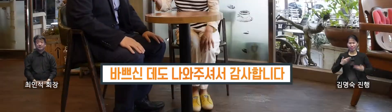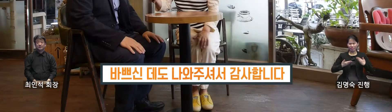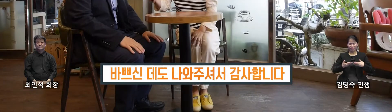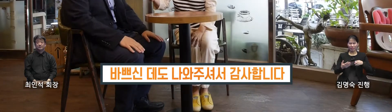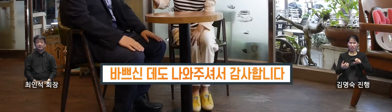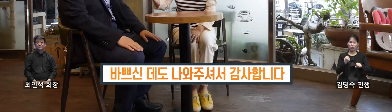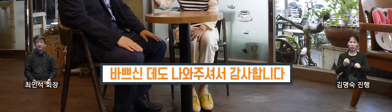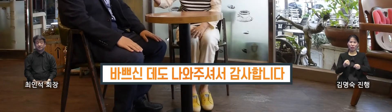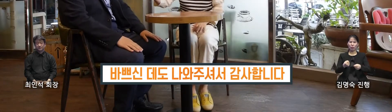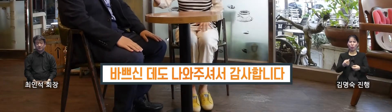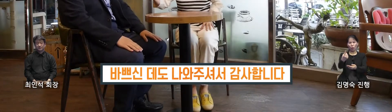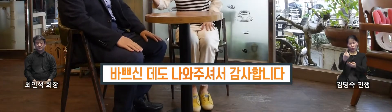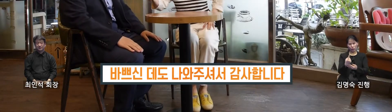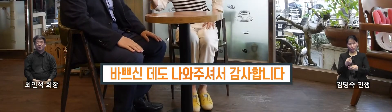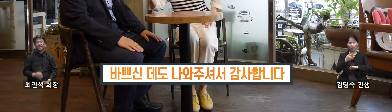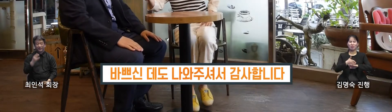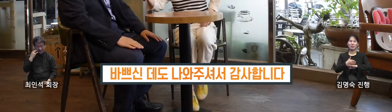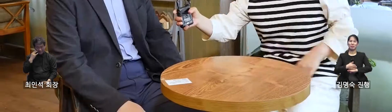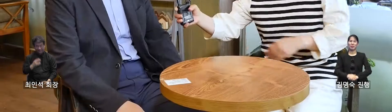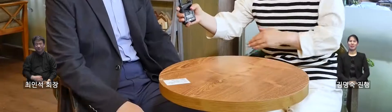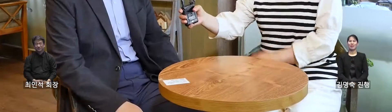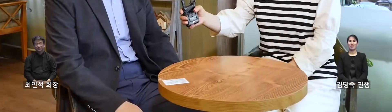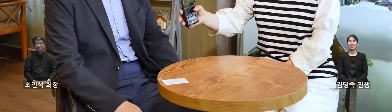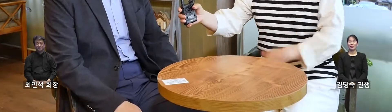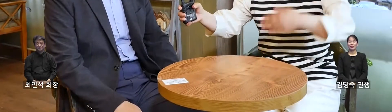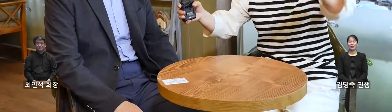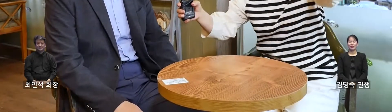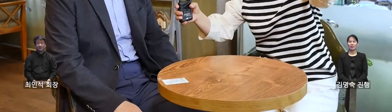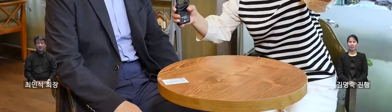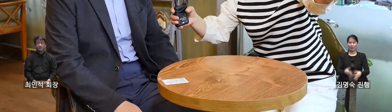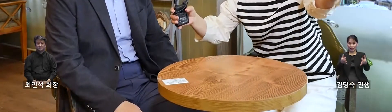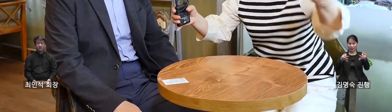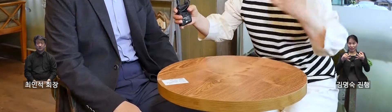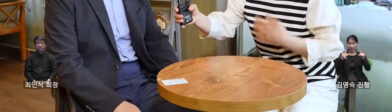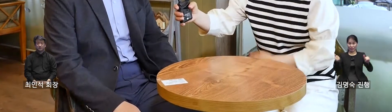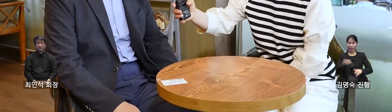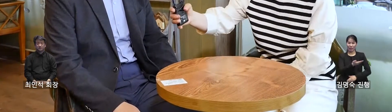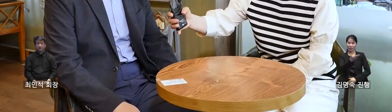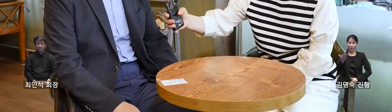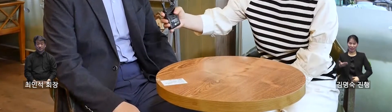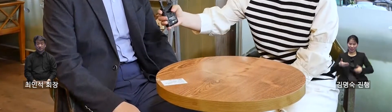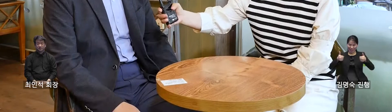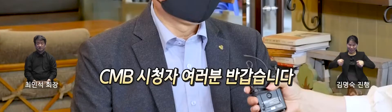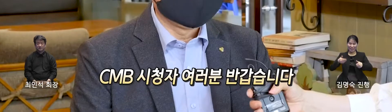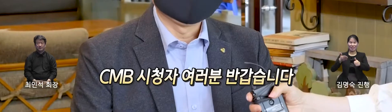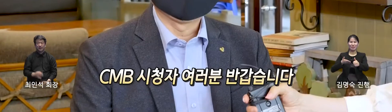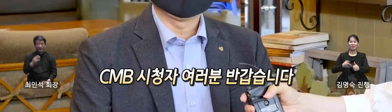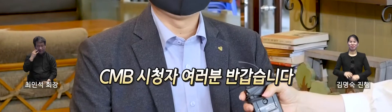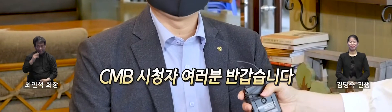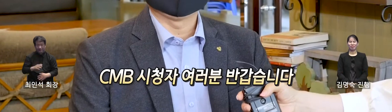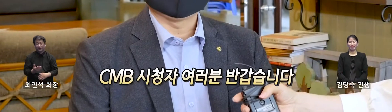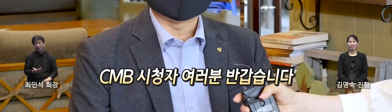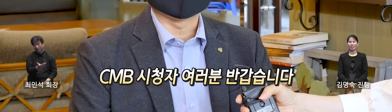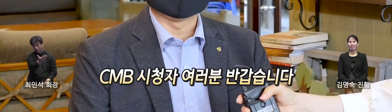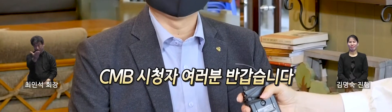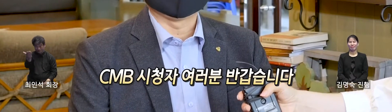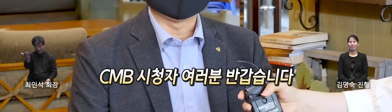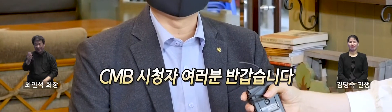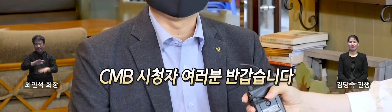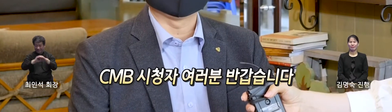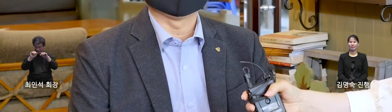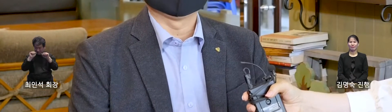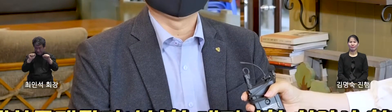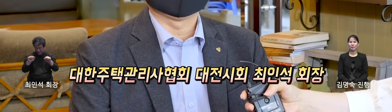바쁘신데 나와주셔서 네. 정말 감사합니다. 자, 우선 우리 시청자 네네. 여러분께 인사 한 말씀 해주세요. 네, CNB 시청자